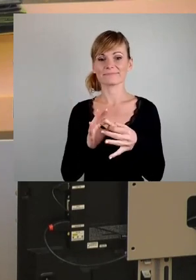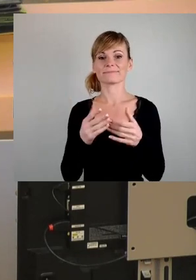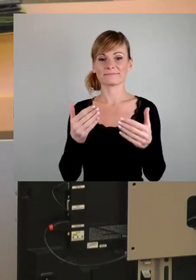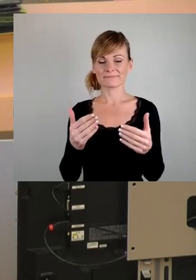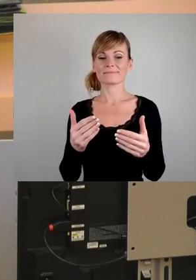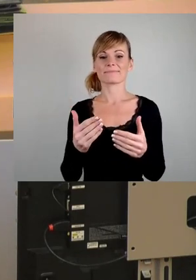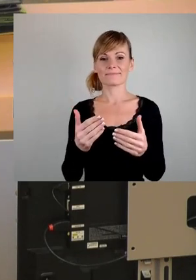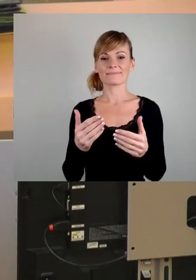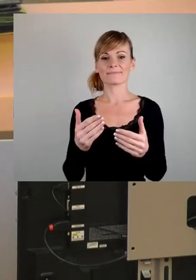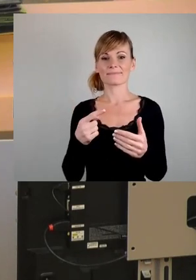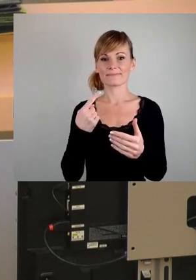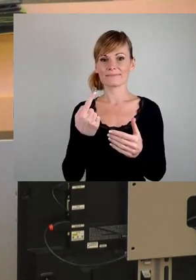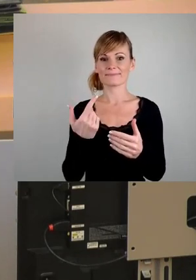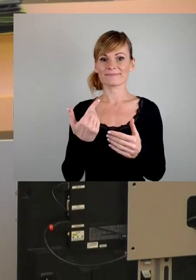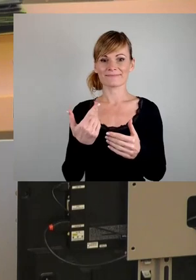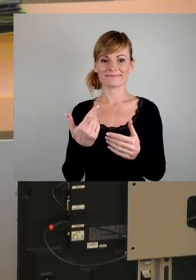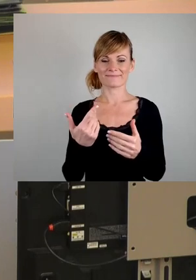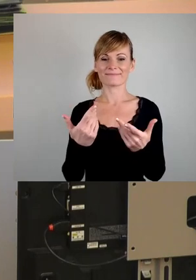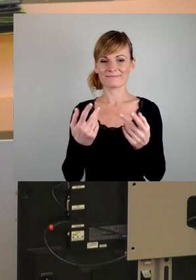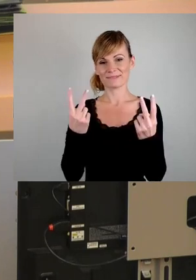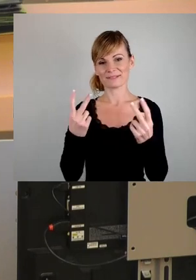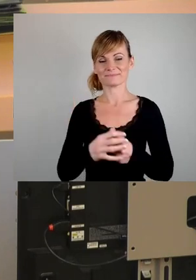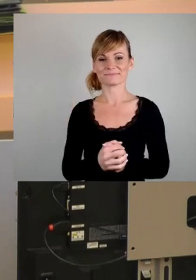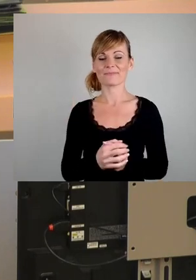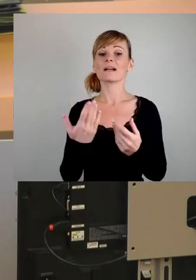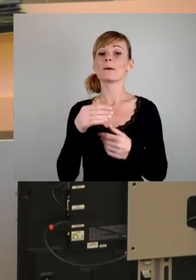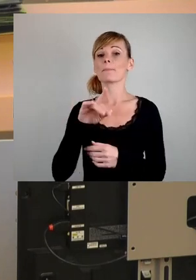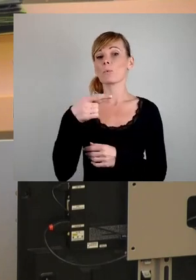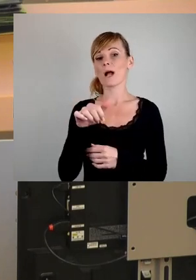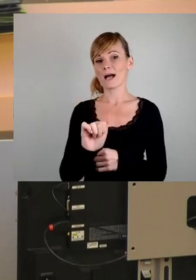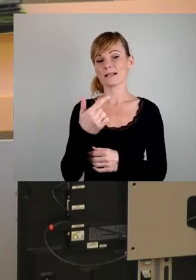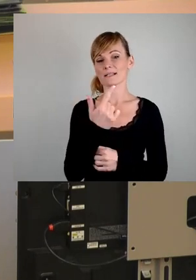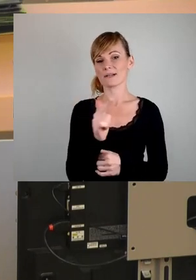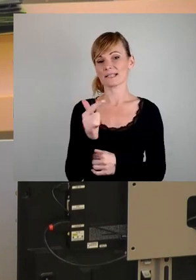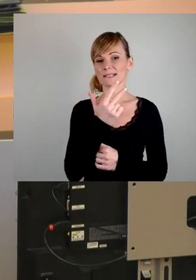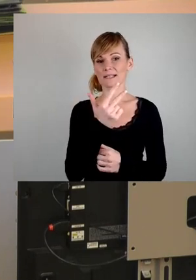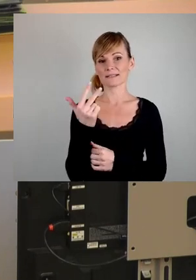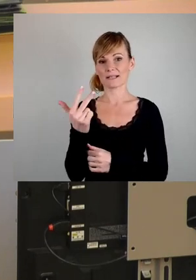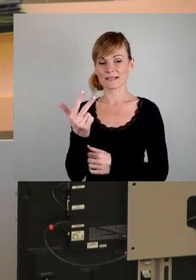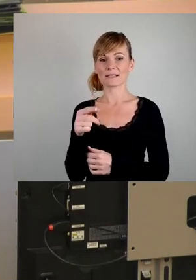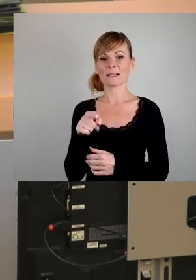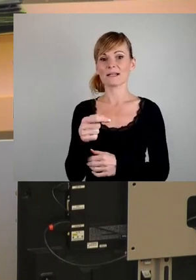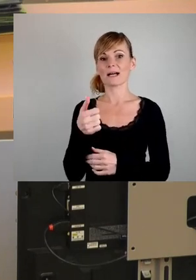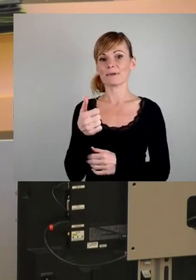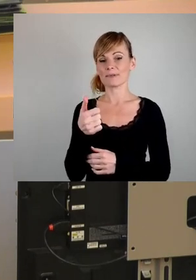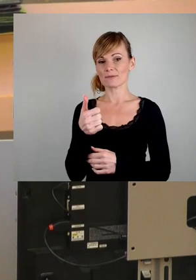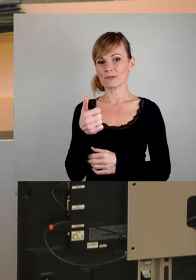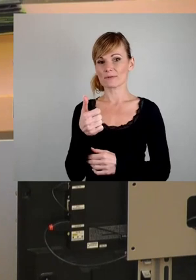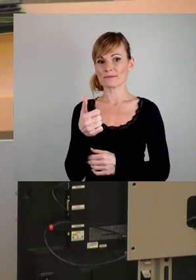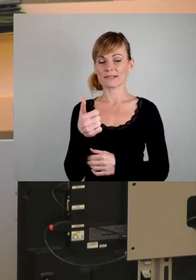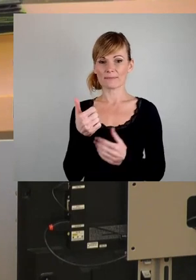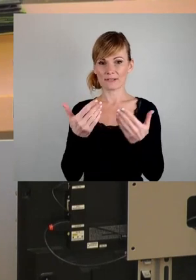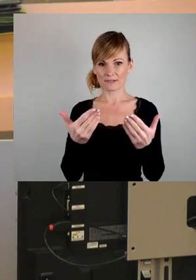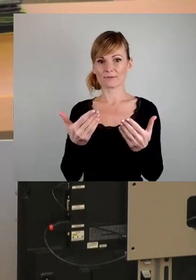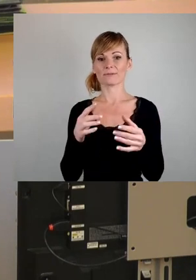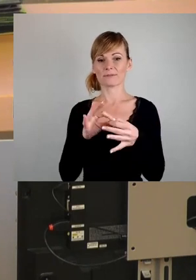ist die Debatte trotzdem wichtig. Die Buga 2033 ist eines der größten städtebaulichen Projekte, was wir in